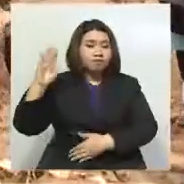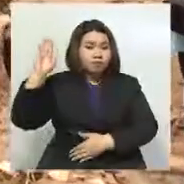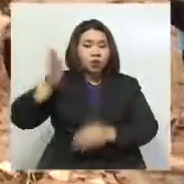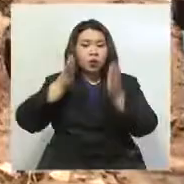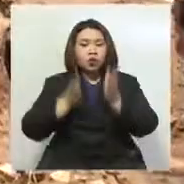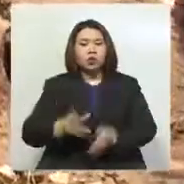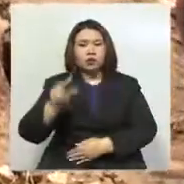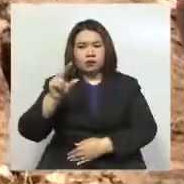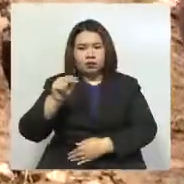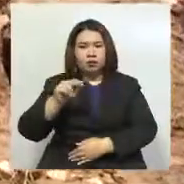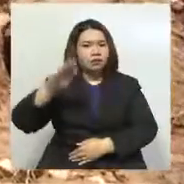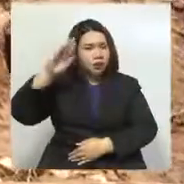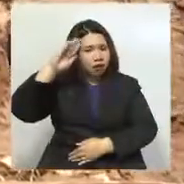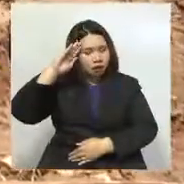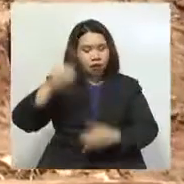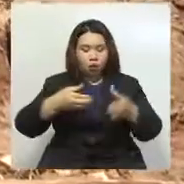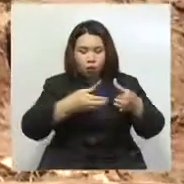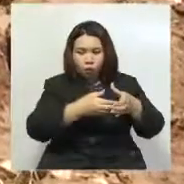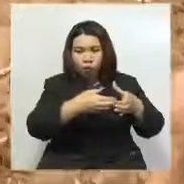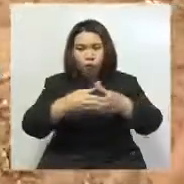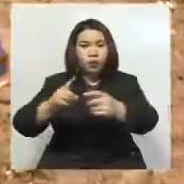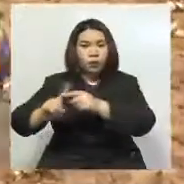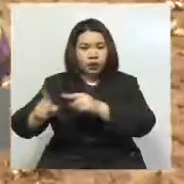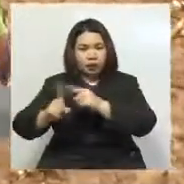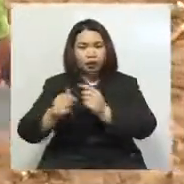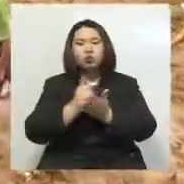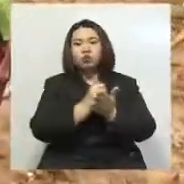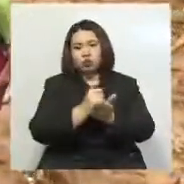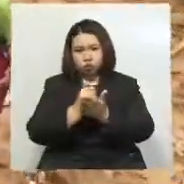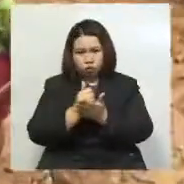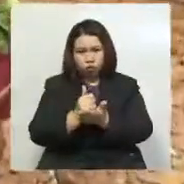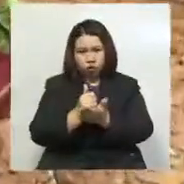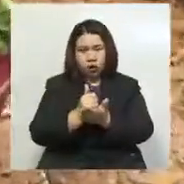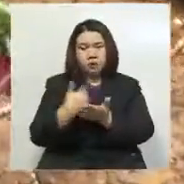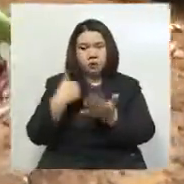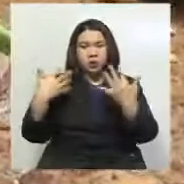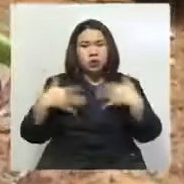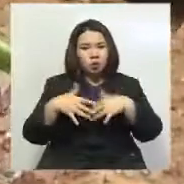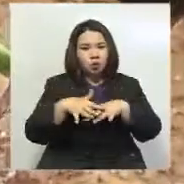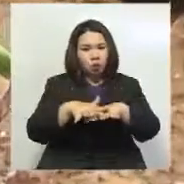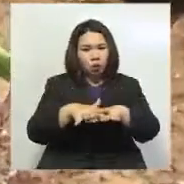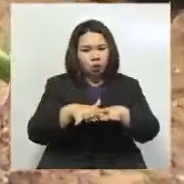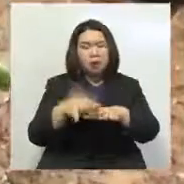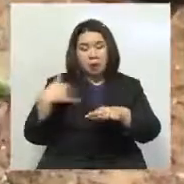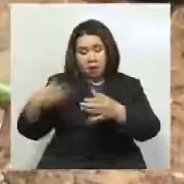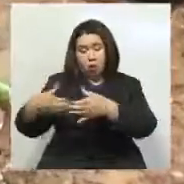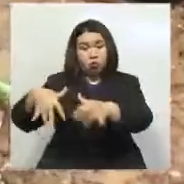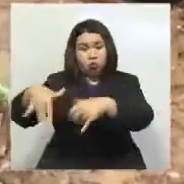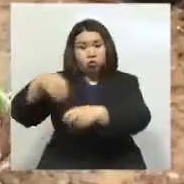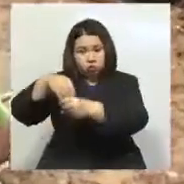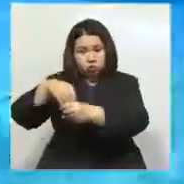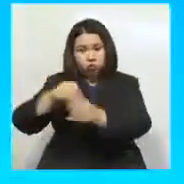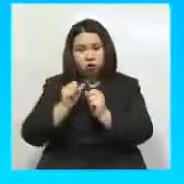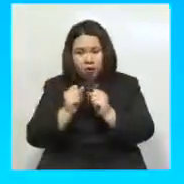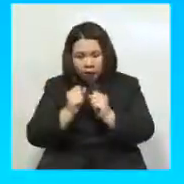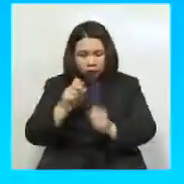คนพร้อมทหารเจ้าหน้าที่อาสาสมัครรักษาดินแดนรวมไปถึงหน่วยงานอื่นๆค่ะร่วมกับผู้หนีภัยการสู้รบบ้านแม่ละอูนเนี่ยค่ะ